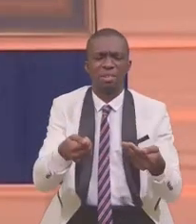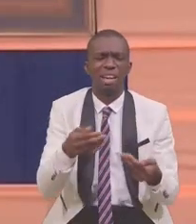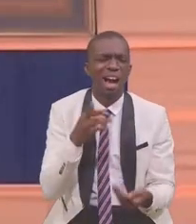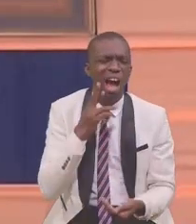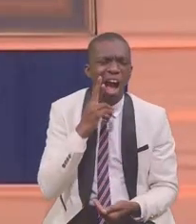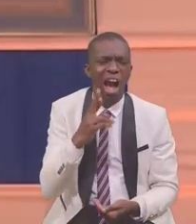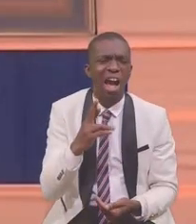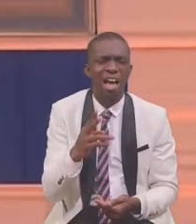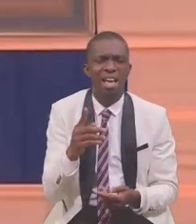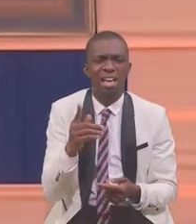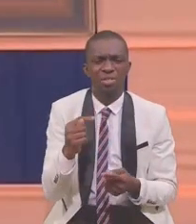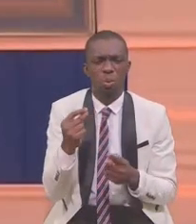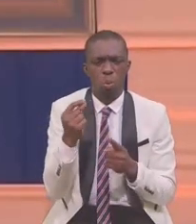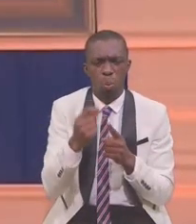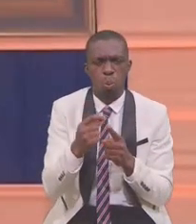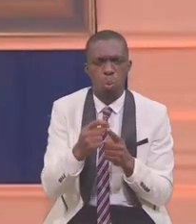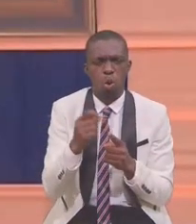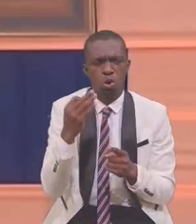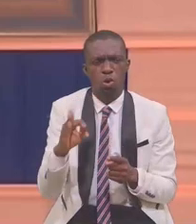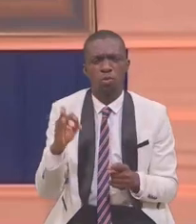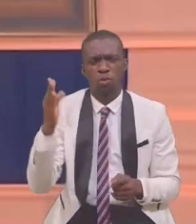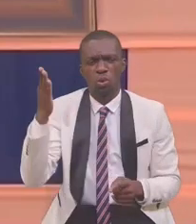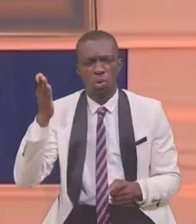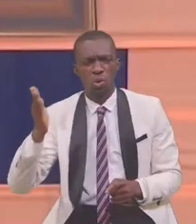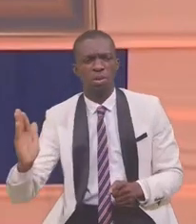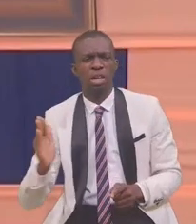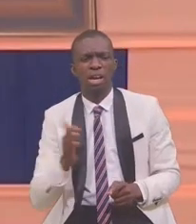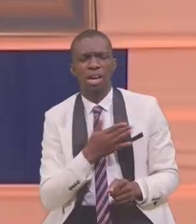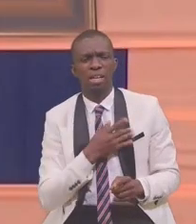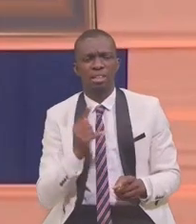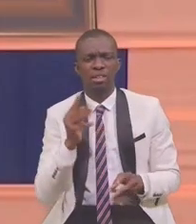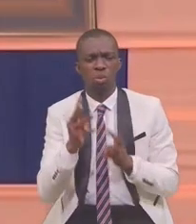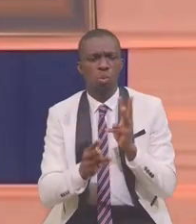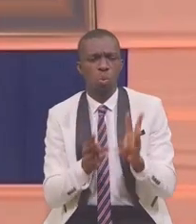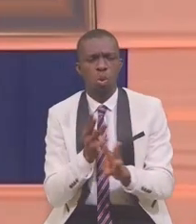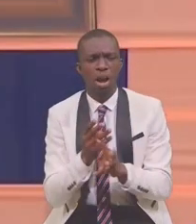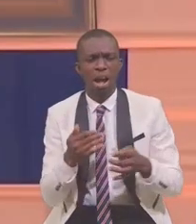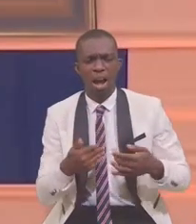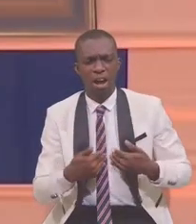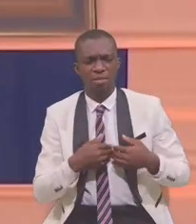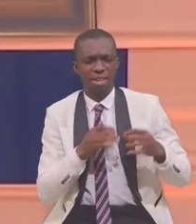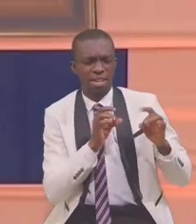Je leur ai donné la parole. Ta parole, la parole du Père. Et le monde l'a haï,